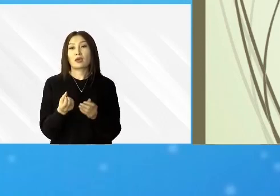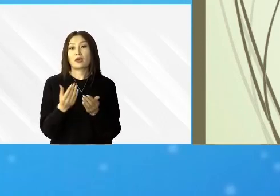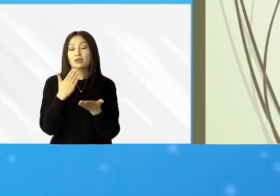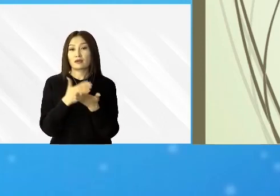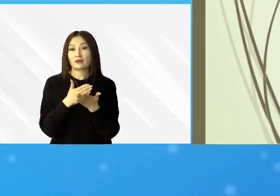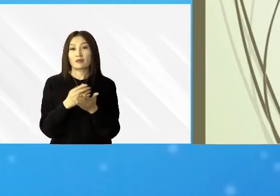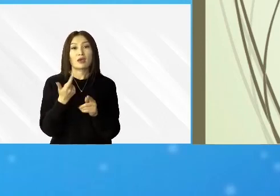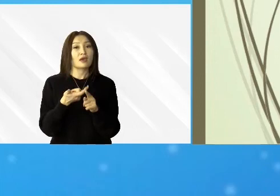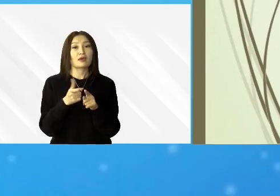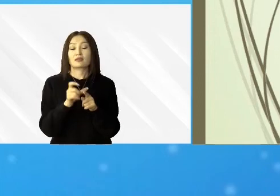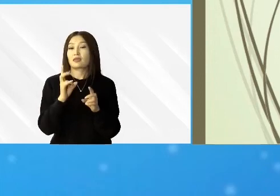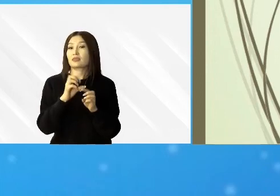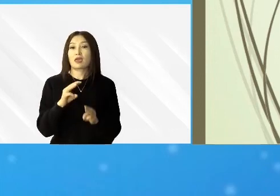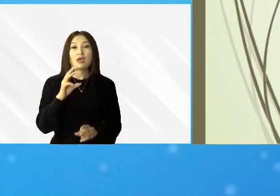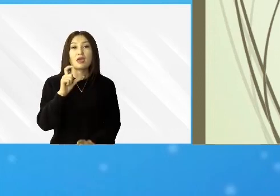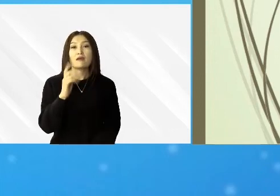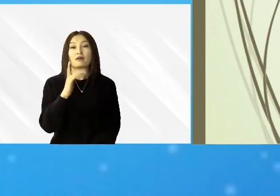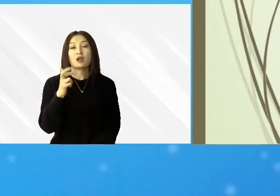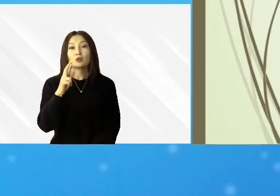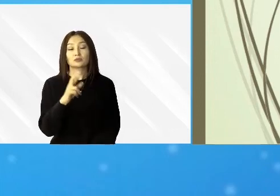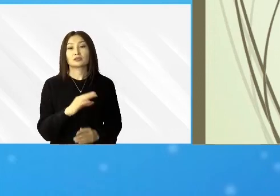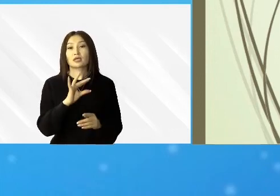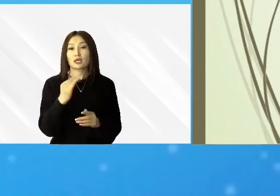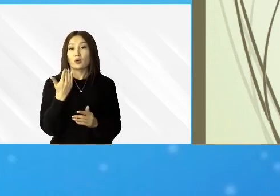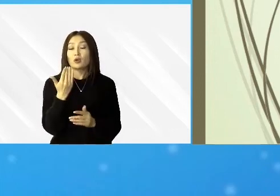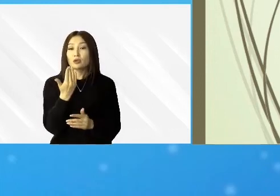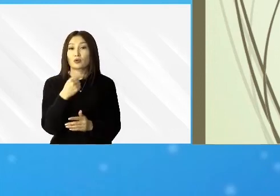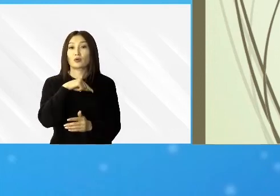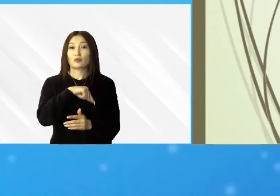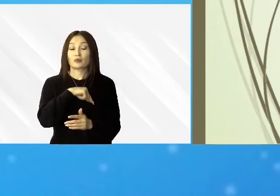не эволюция, но ее необходимая предпосылка.